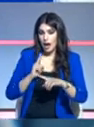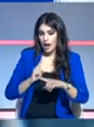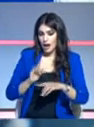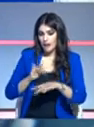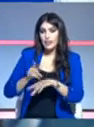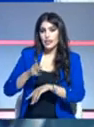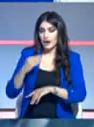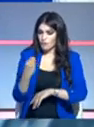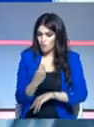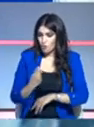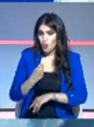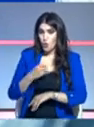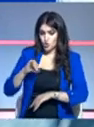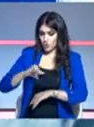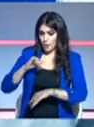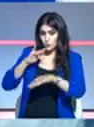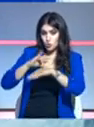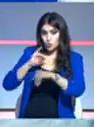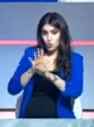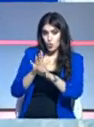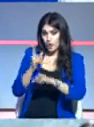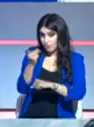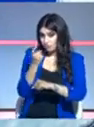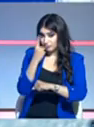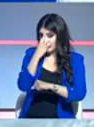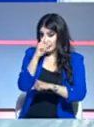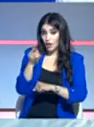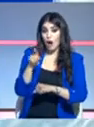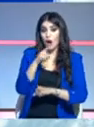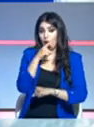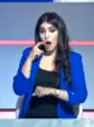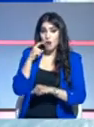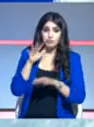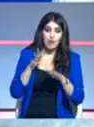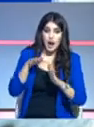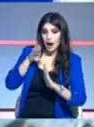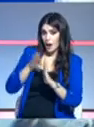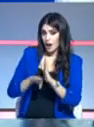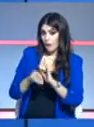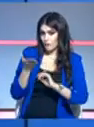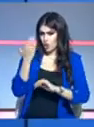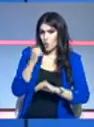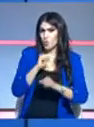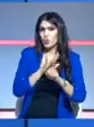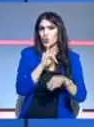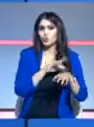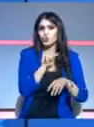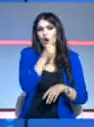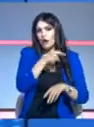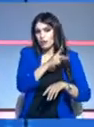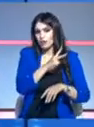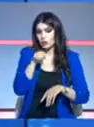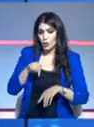الامراض المزمنه، اليوم نرى استهدافا لاعمار اقل. صحيح اللي هما السلالات